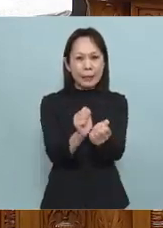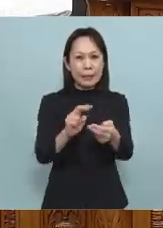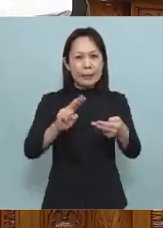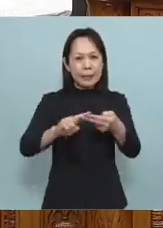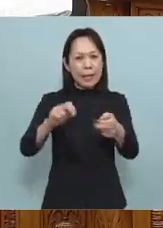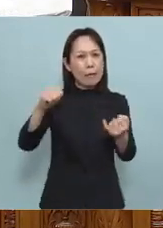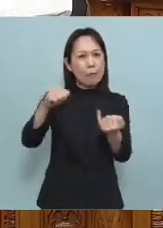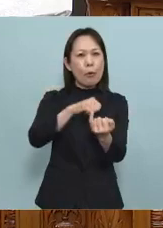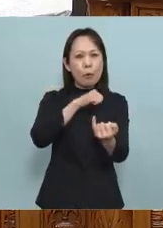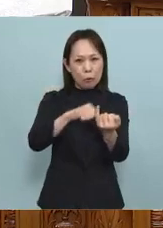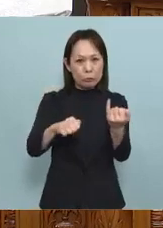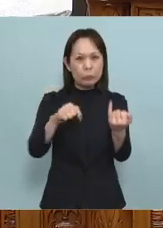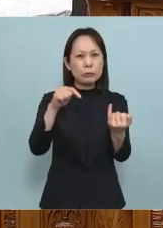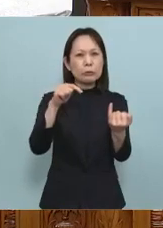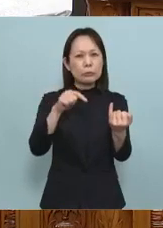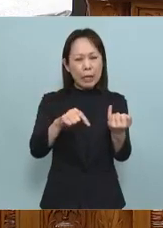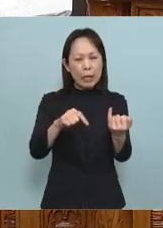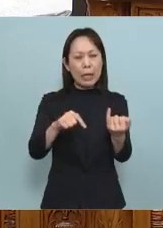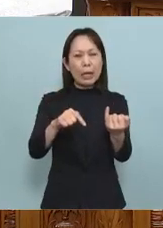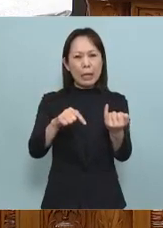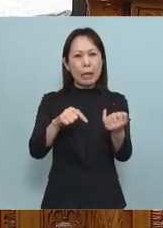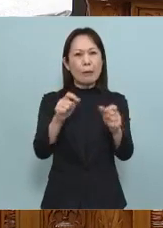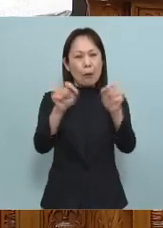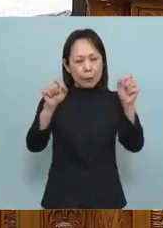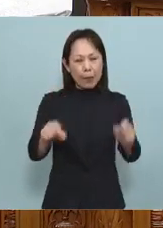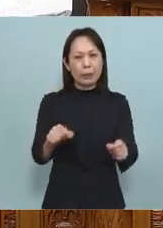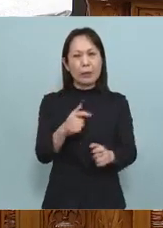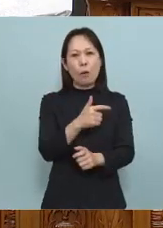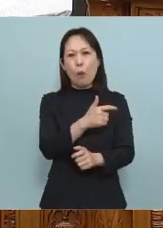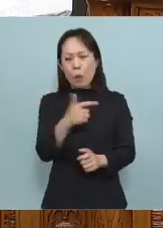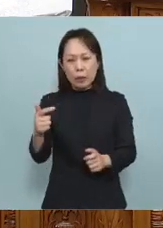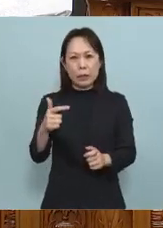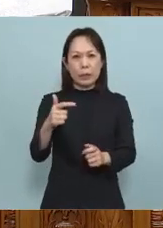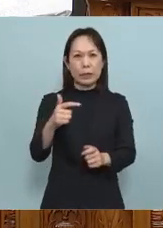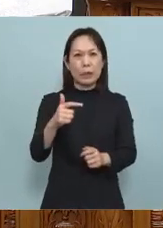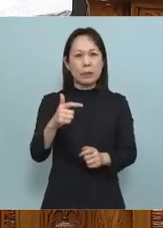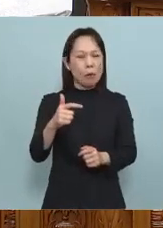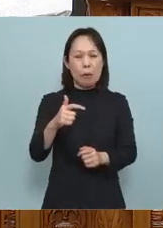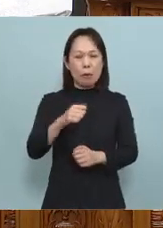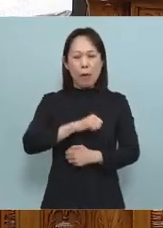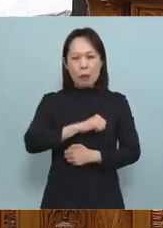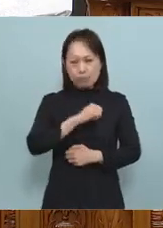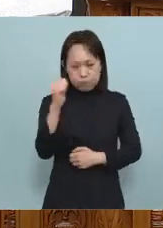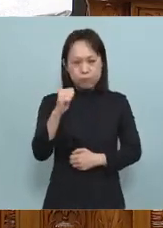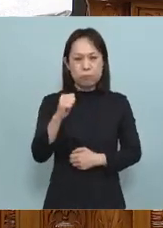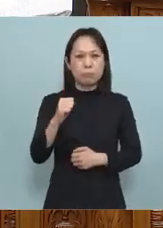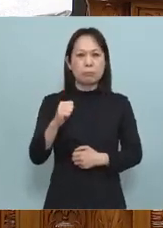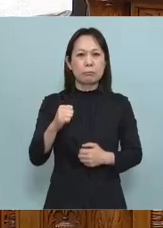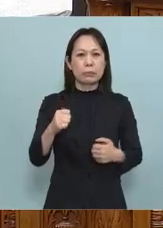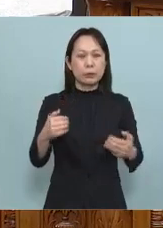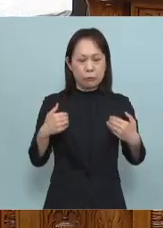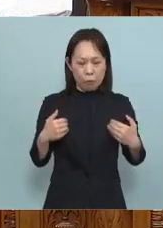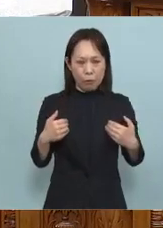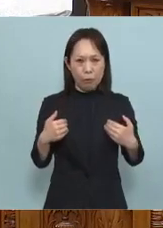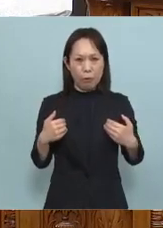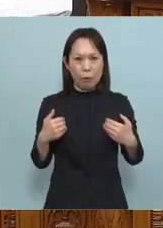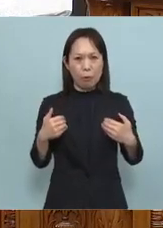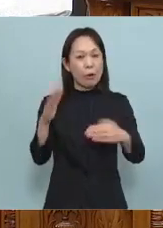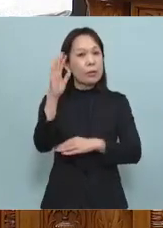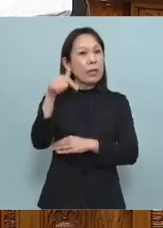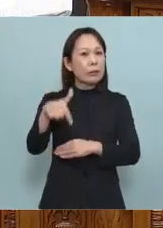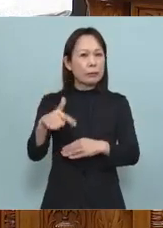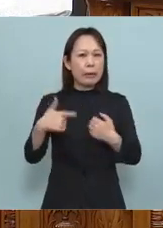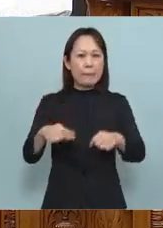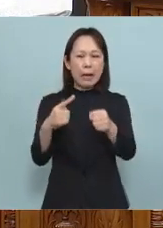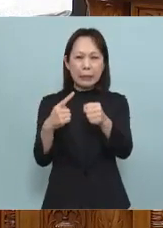は重大な人権侵害であり、決して許すことはできないものです。政府では、毎年、女